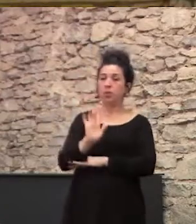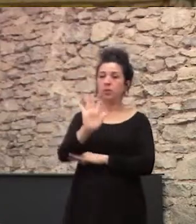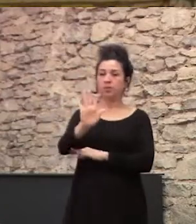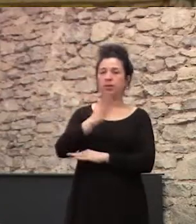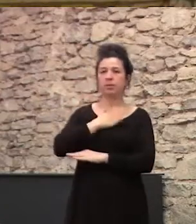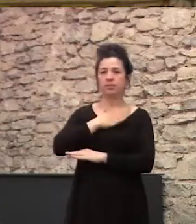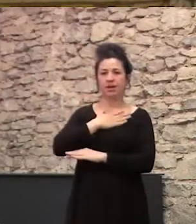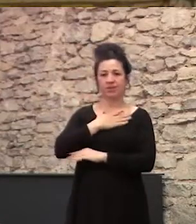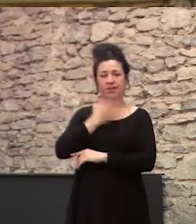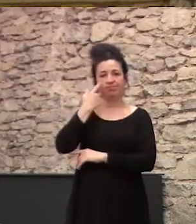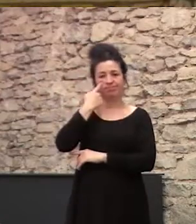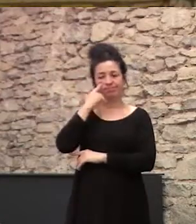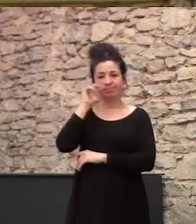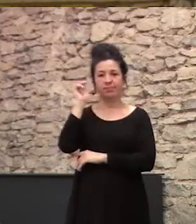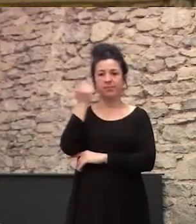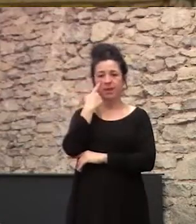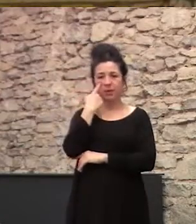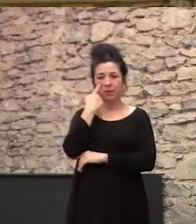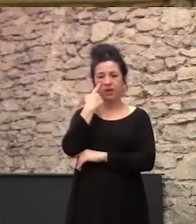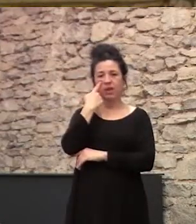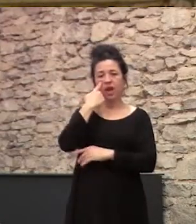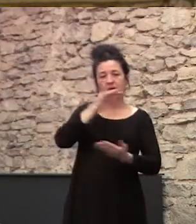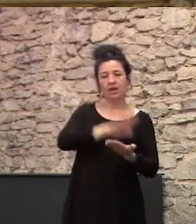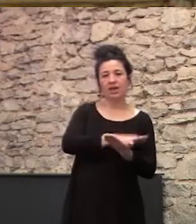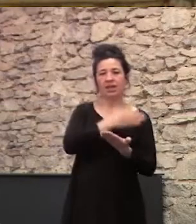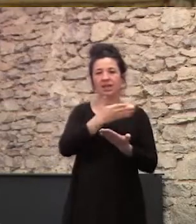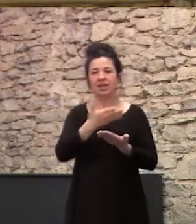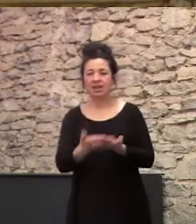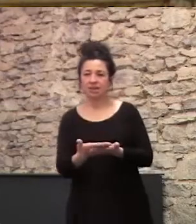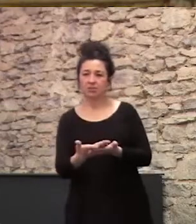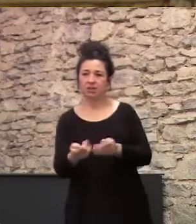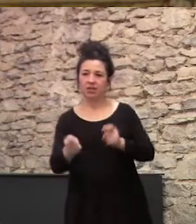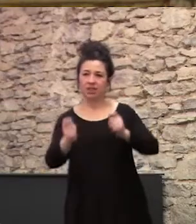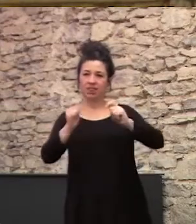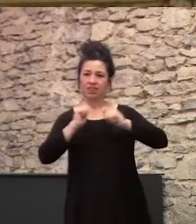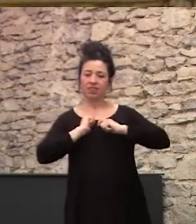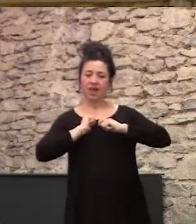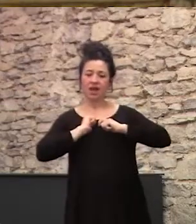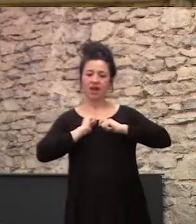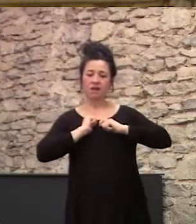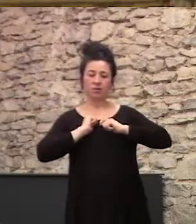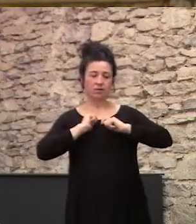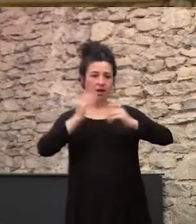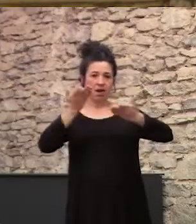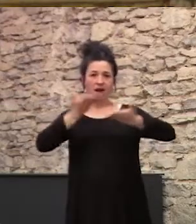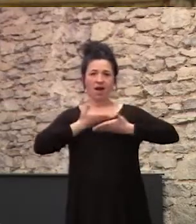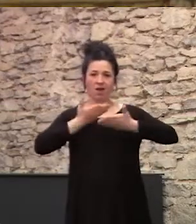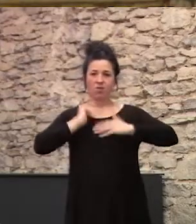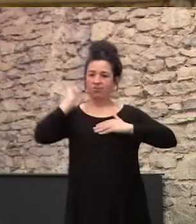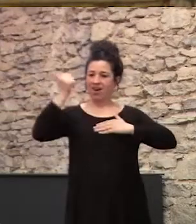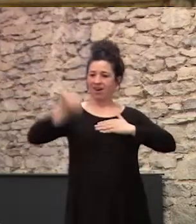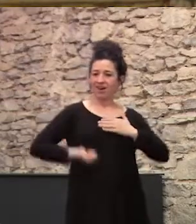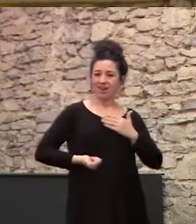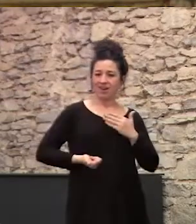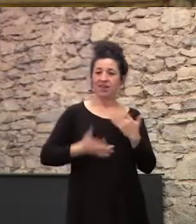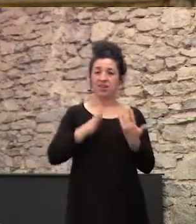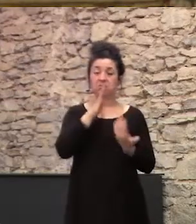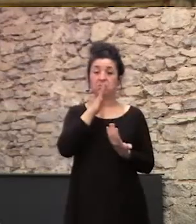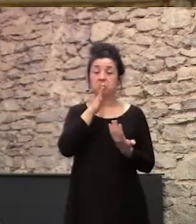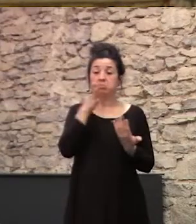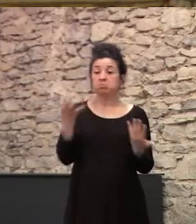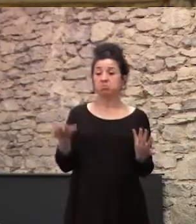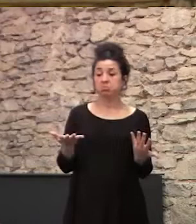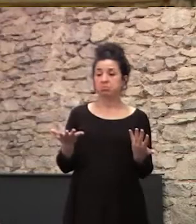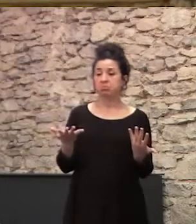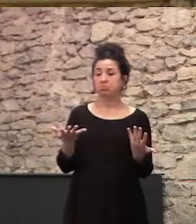ba konturatzen naiz zuzentzaile batek ematen dizuna aberazten dizu, osea, beraz laguntzen dizu pilo bat. Horrelako gauzen ikustu dutera bete dutela,